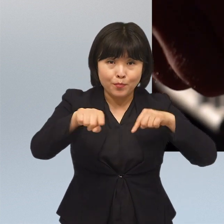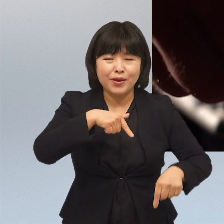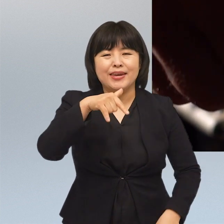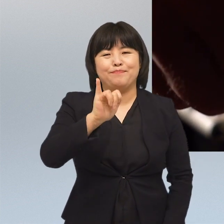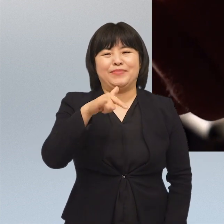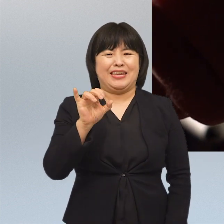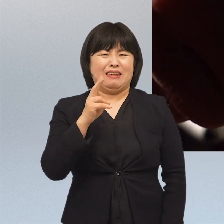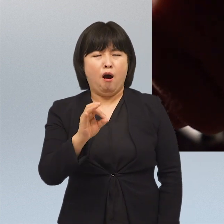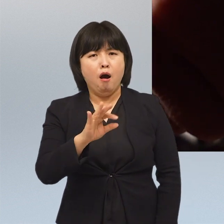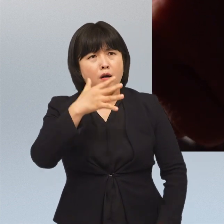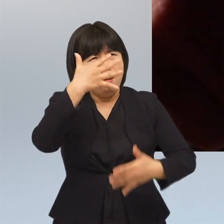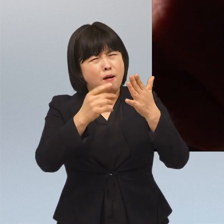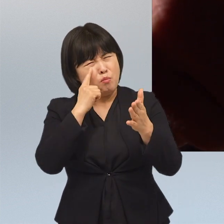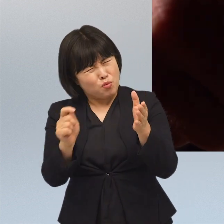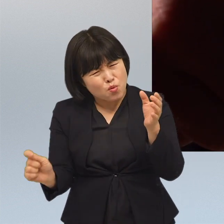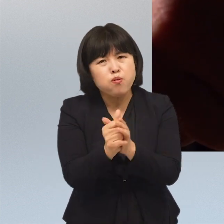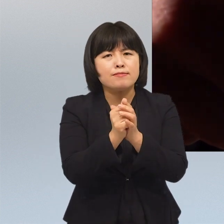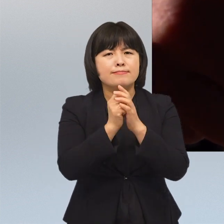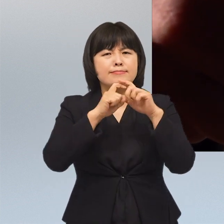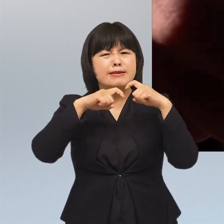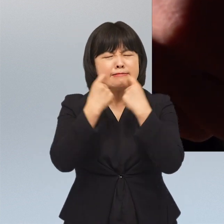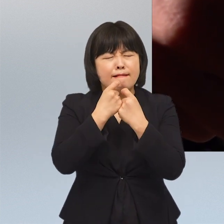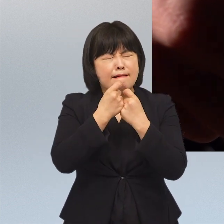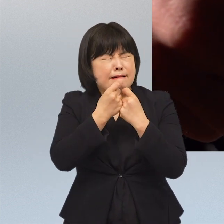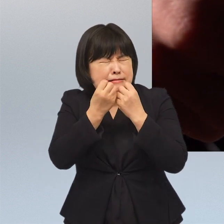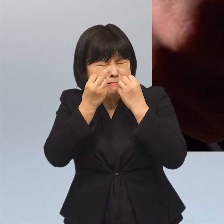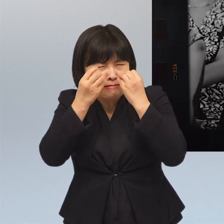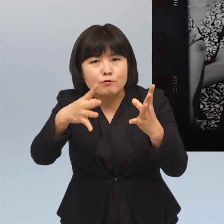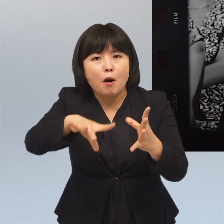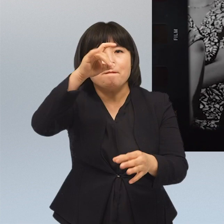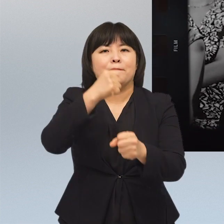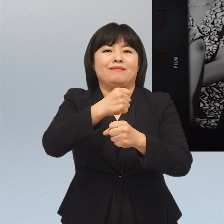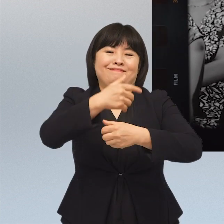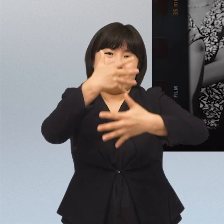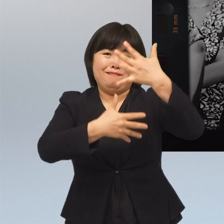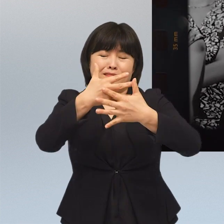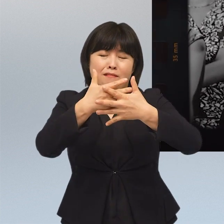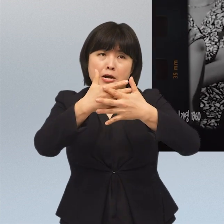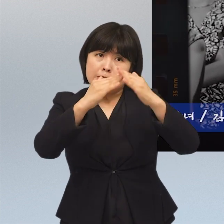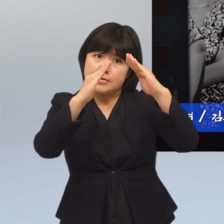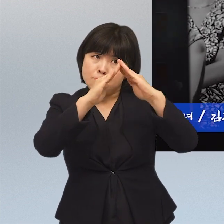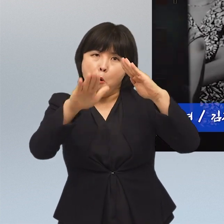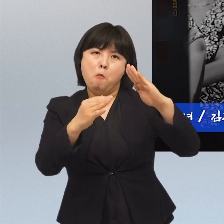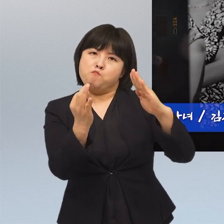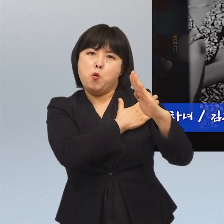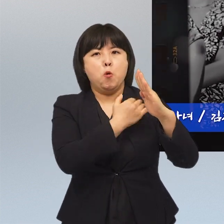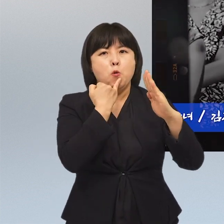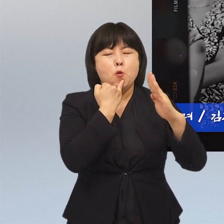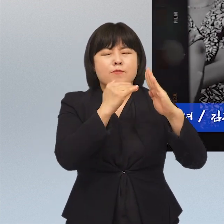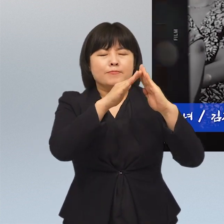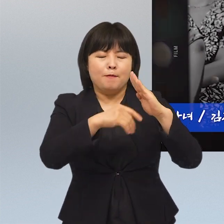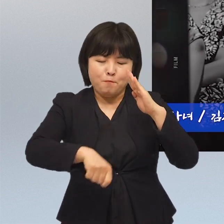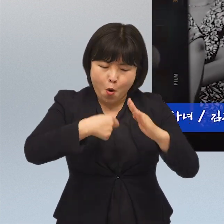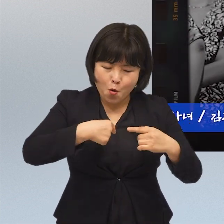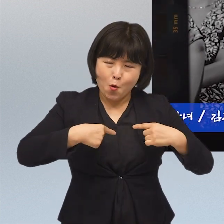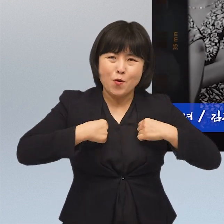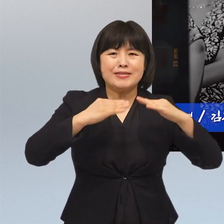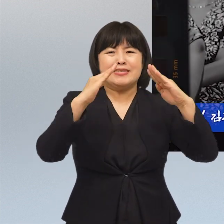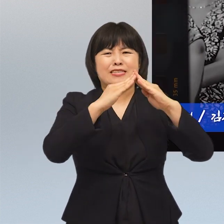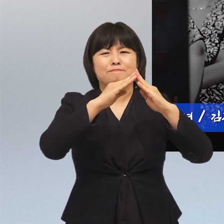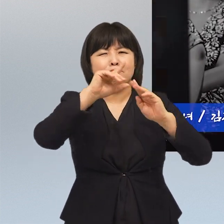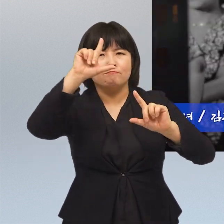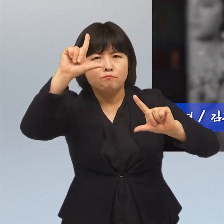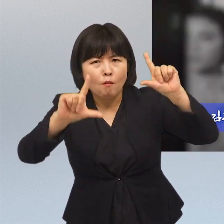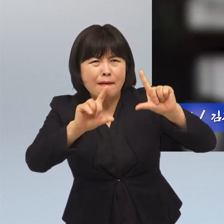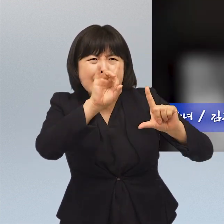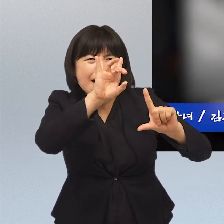김기영 감독의 한여는 독특한 개성과 창조력을 보여준 영화다. 당시 중산층 가정의 의식주 생활